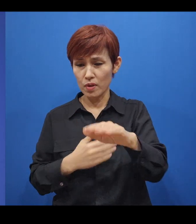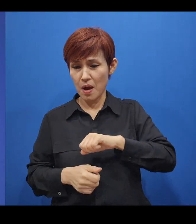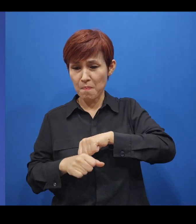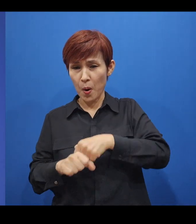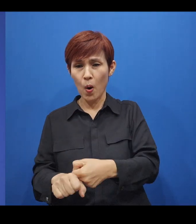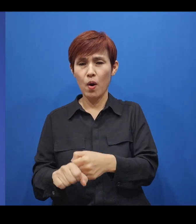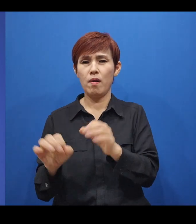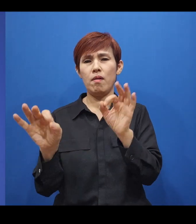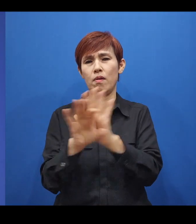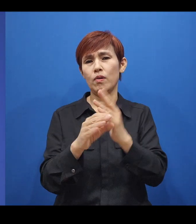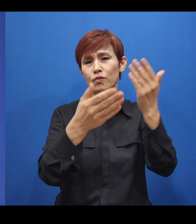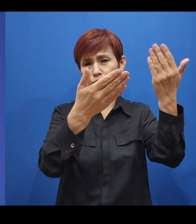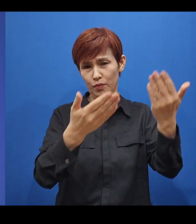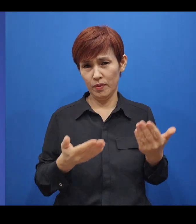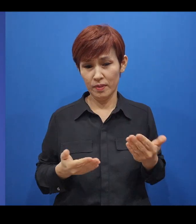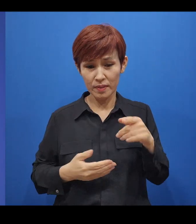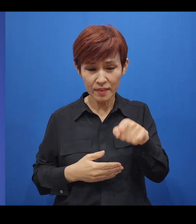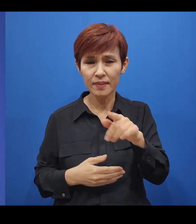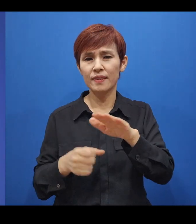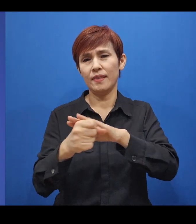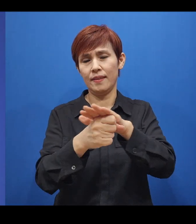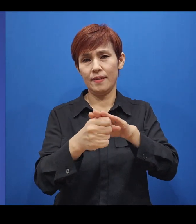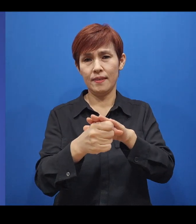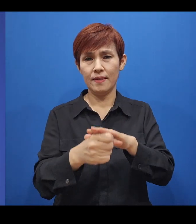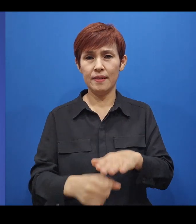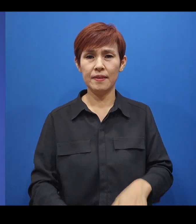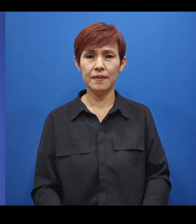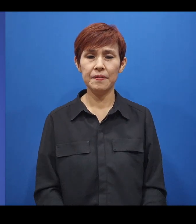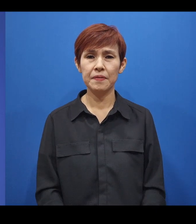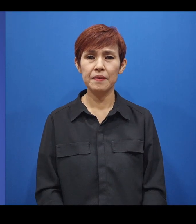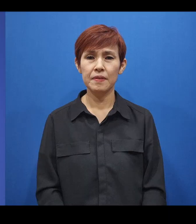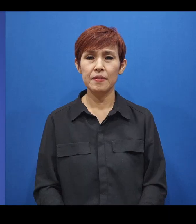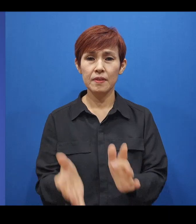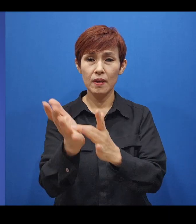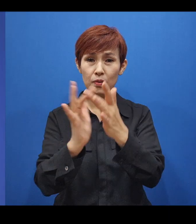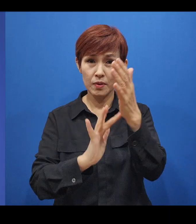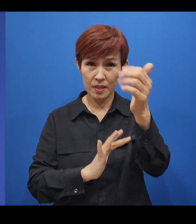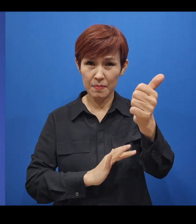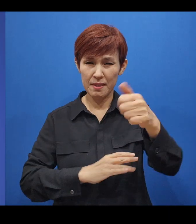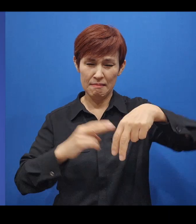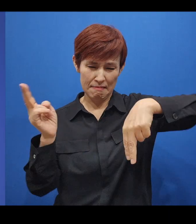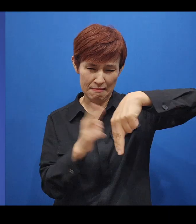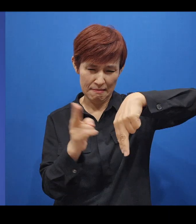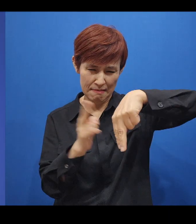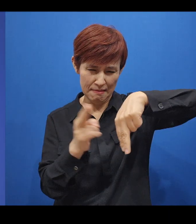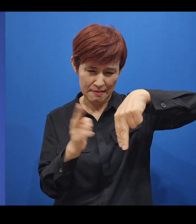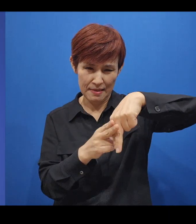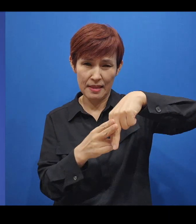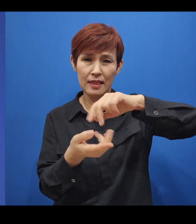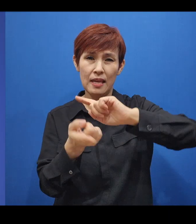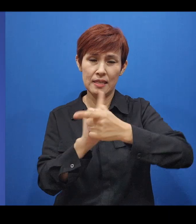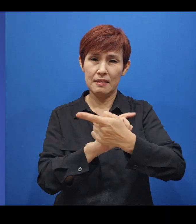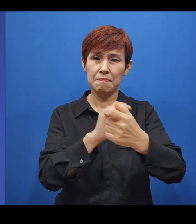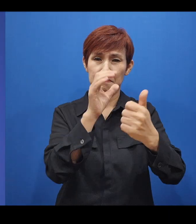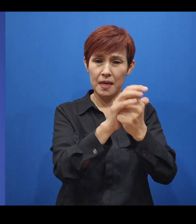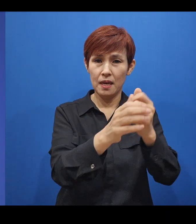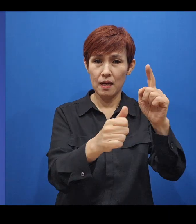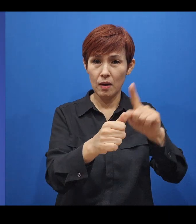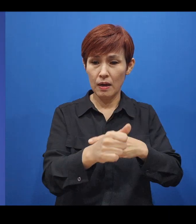이상 없게 만들어주신, 자신이 대신 매를 맞아서 나는 더 이상 매를 맞지 않게